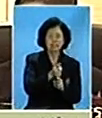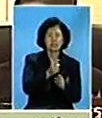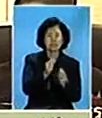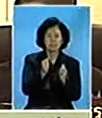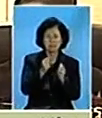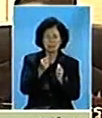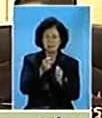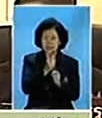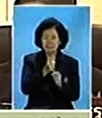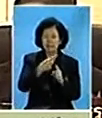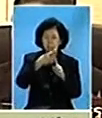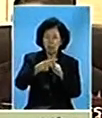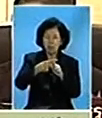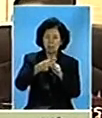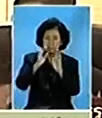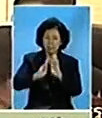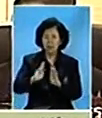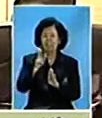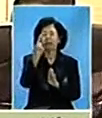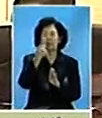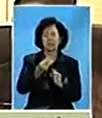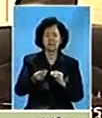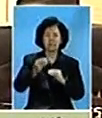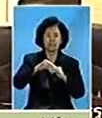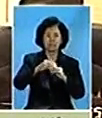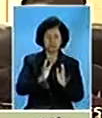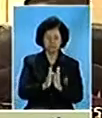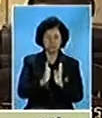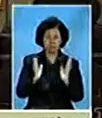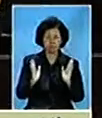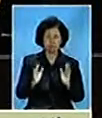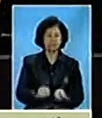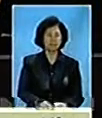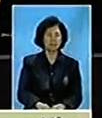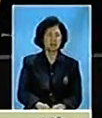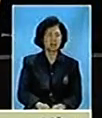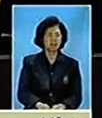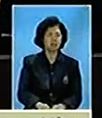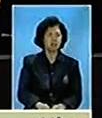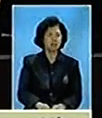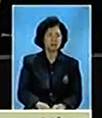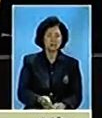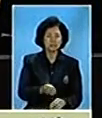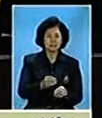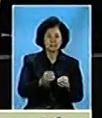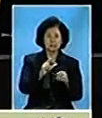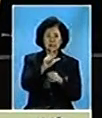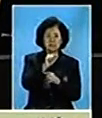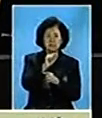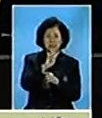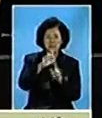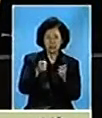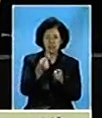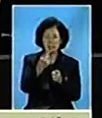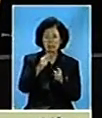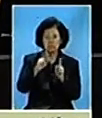วกประยุกต์นิดหน่อยเข้าไปครับขอบคุณครับ ครับเดี๋ยวผมขอเปลี่ยนบันทึกประชุมนิดนึง24วรรค1วงเล็บ4